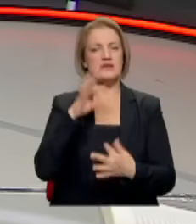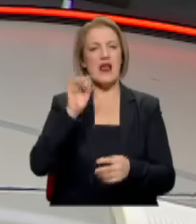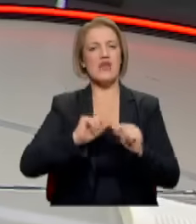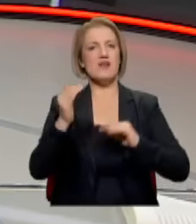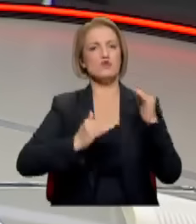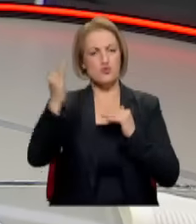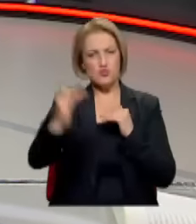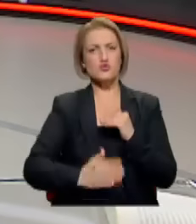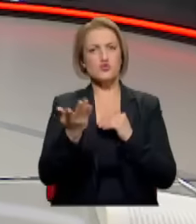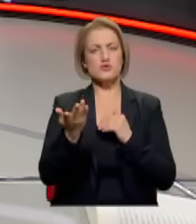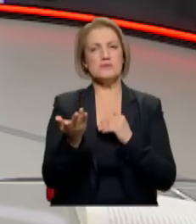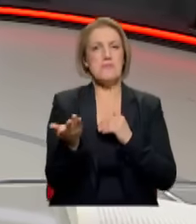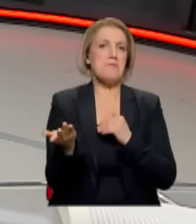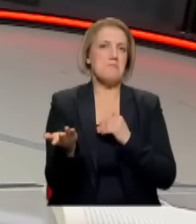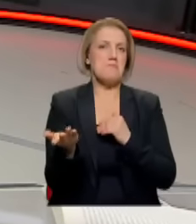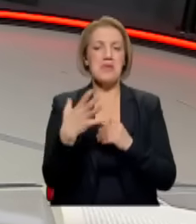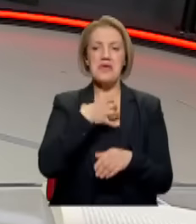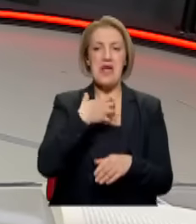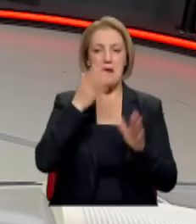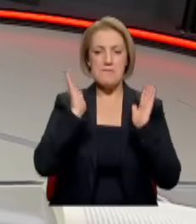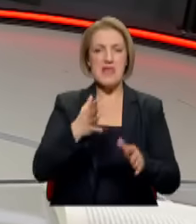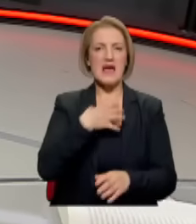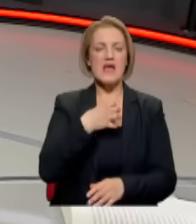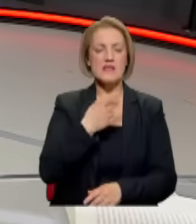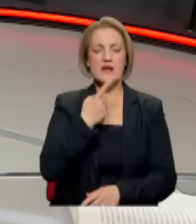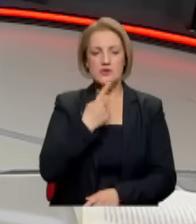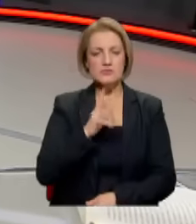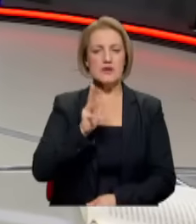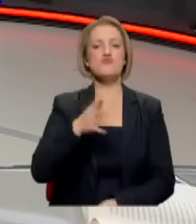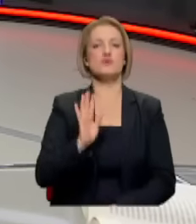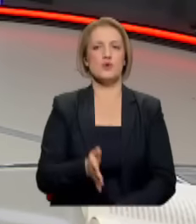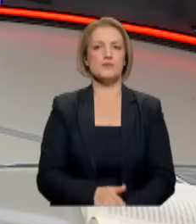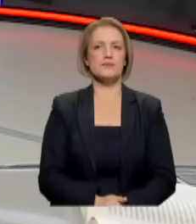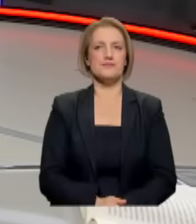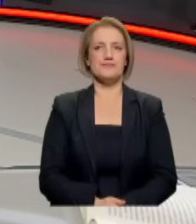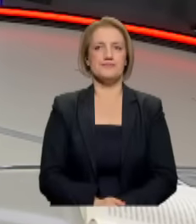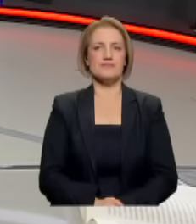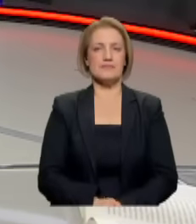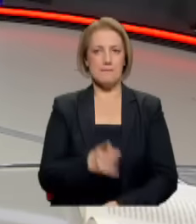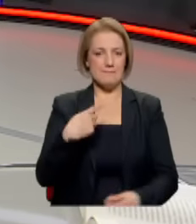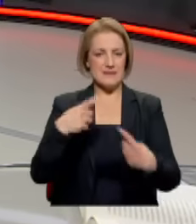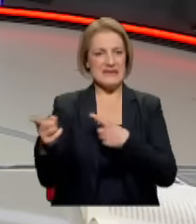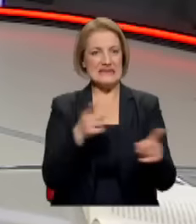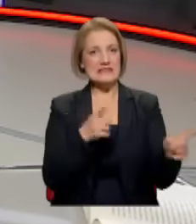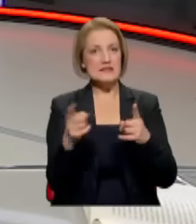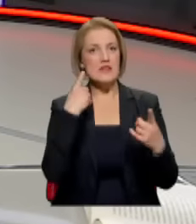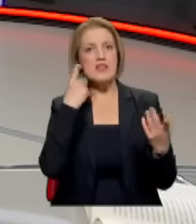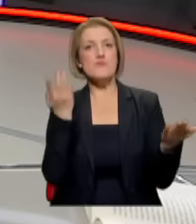enflasyonu düşünün İşte yarım yamalak e kendiniz bile kendinize söz geçiremiyor musunuz ya birbirinizi